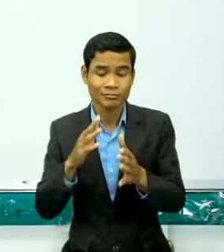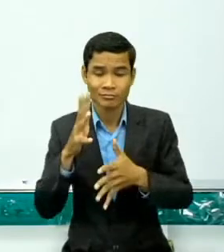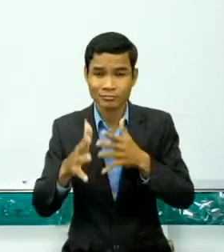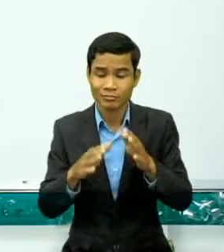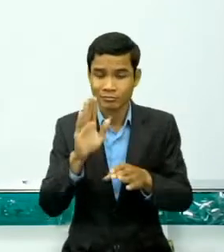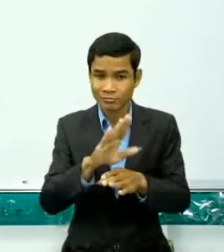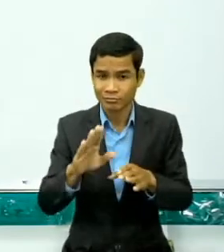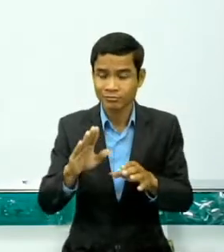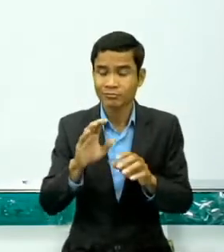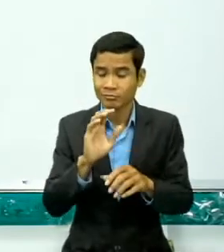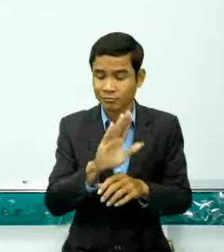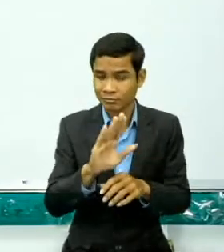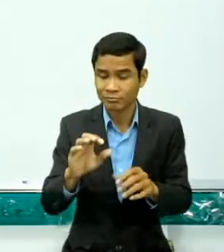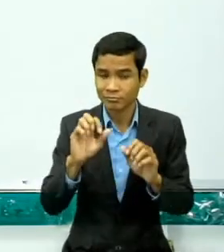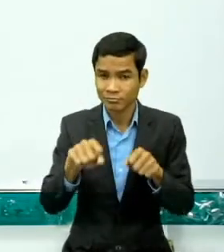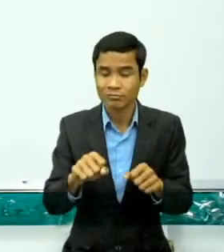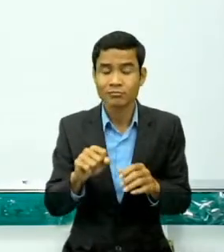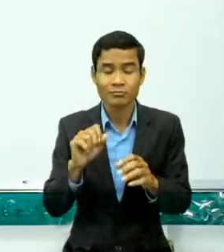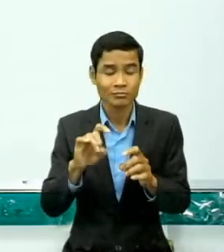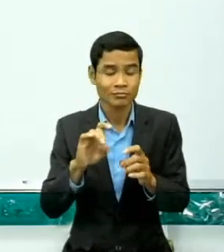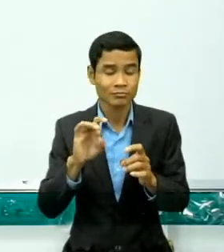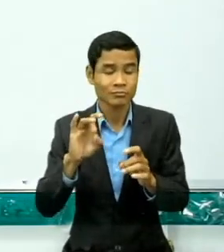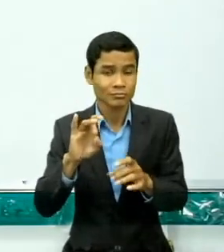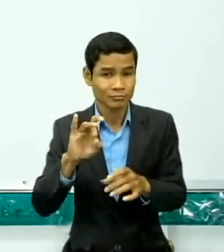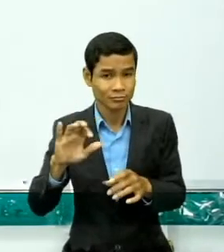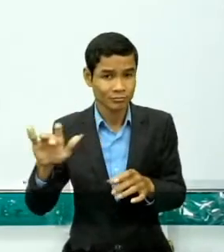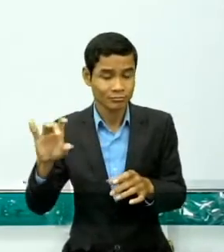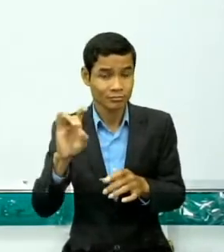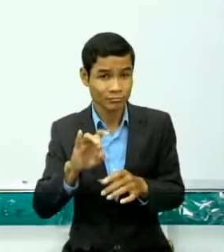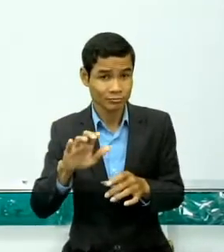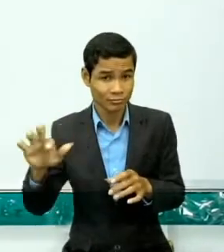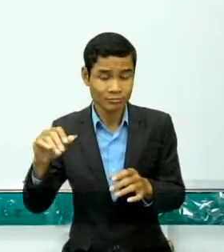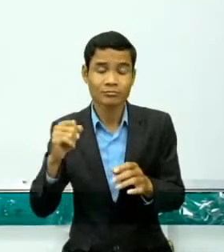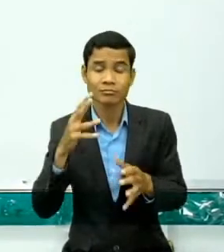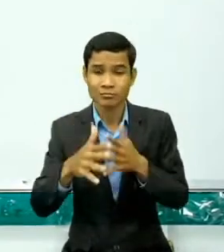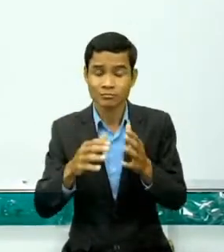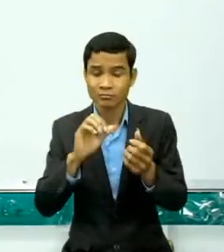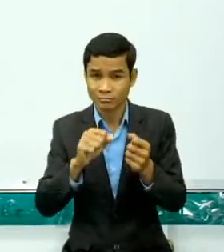តដោយខ្លួនឯងណាអញ្ចឹងអ្នកគ្រូដូរតែតួអក្សរទេ